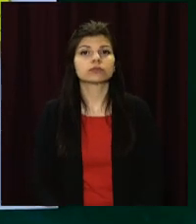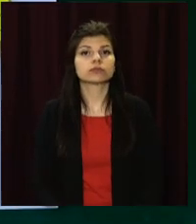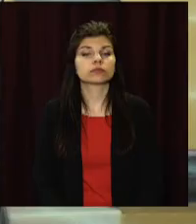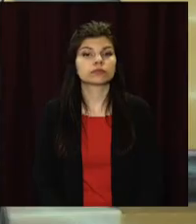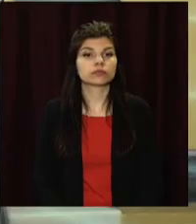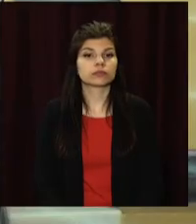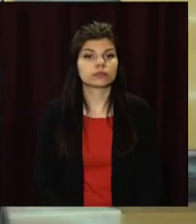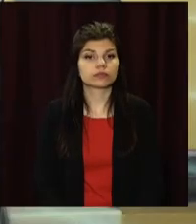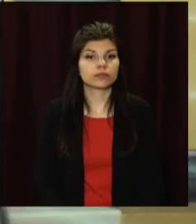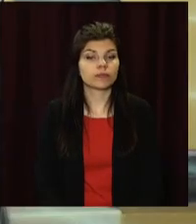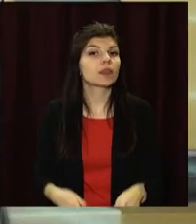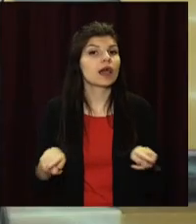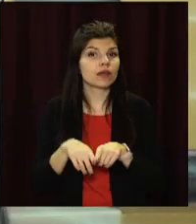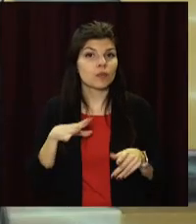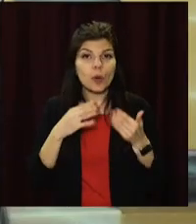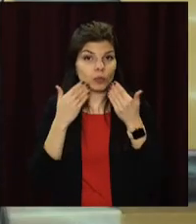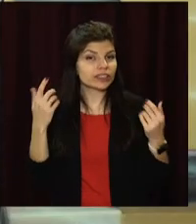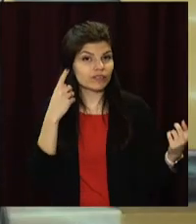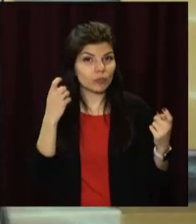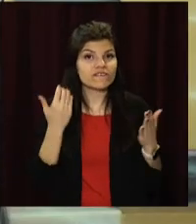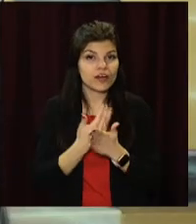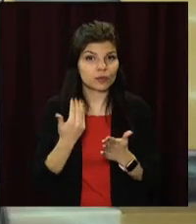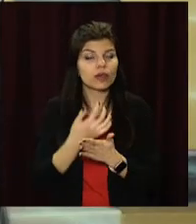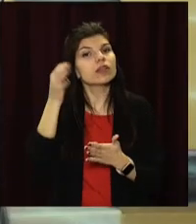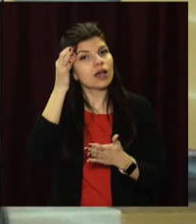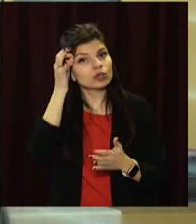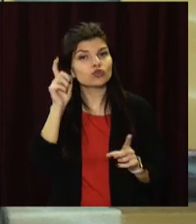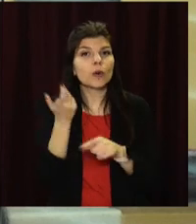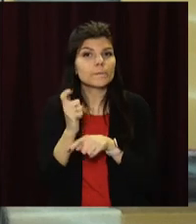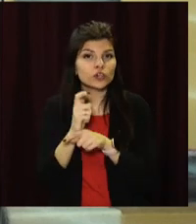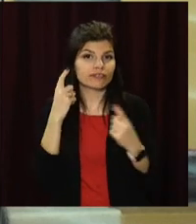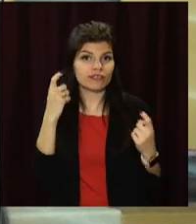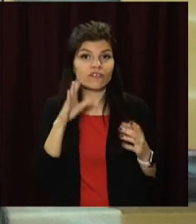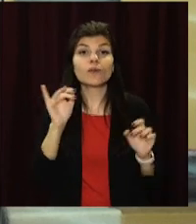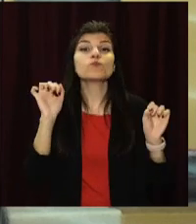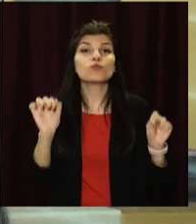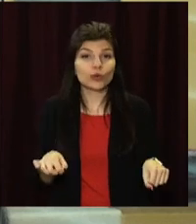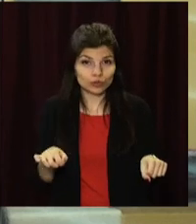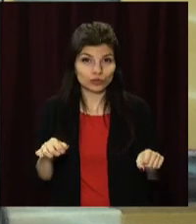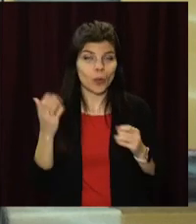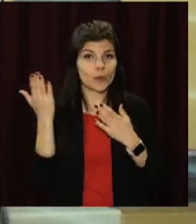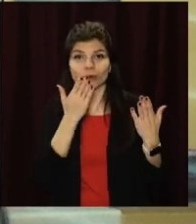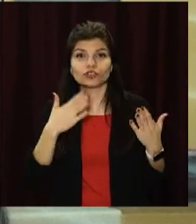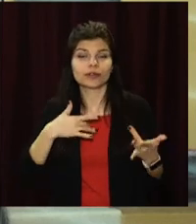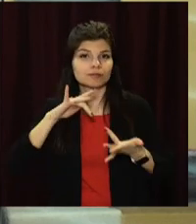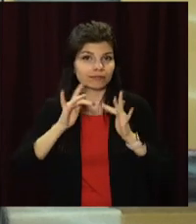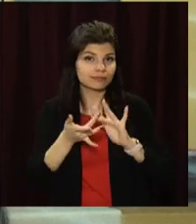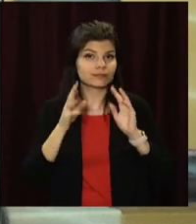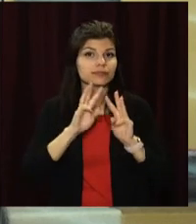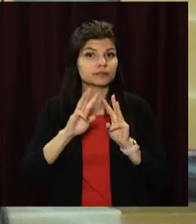«Відкритий». Такою була остання інформація випуску. Нагадую, що більше інформації ви зможете прочитати на нашому